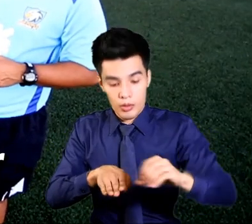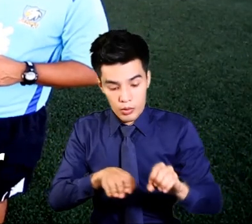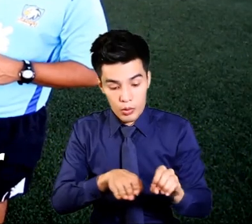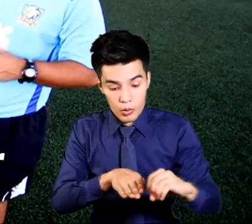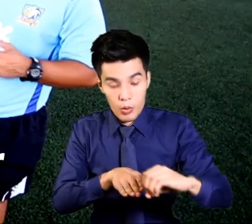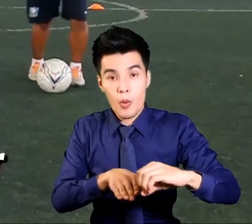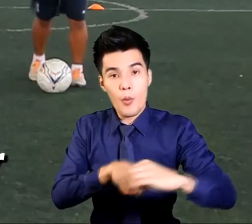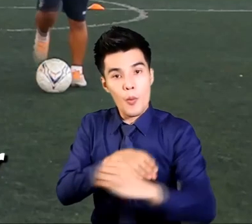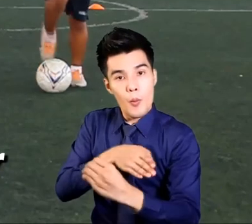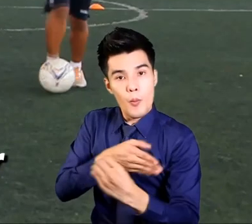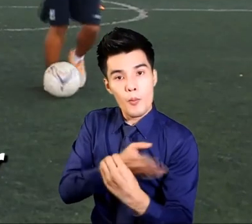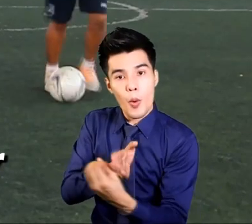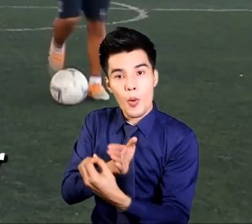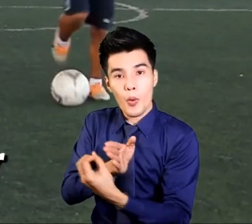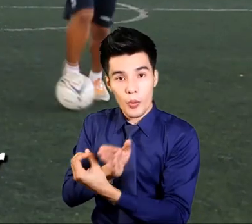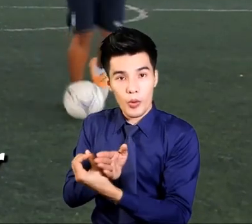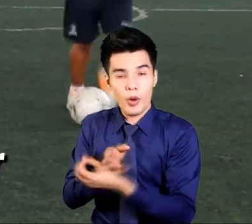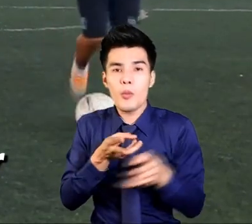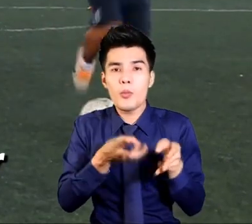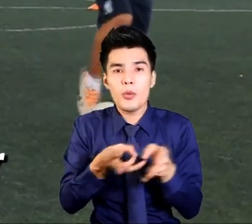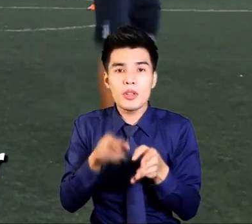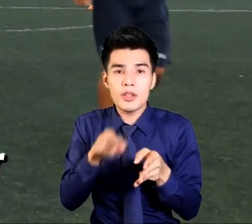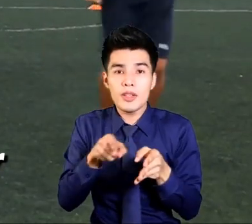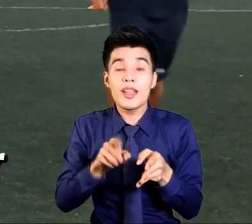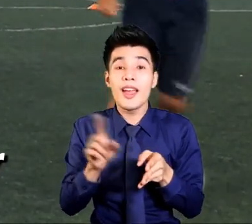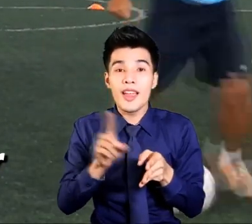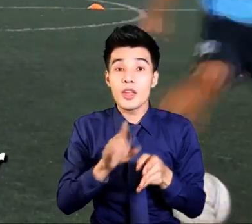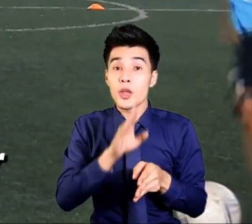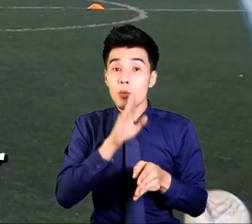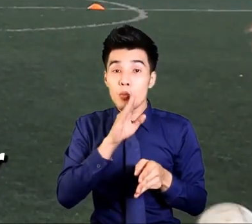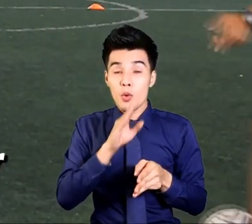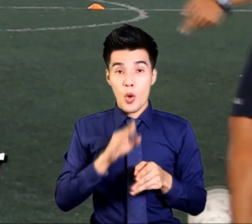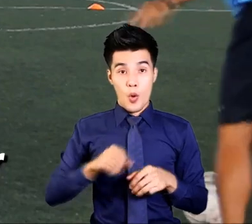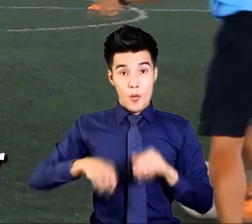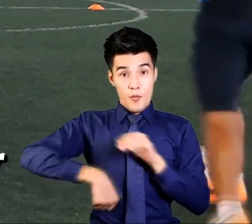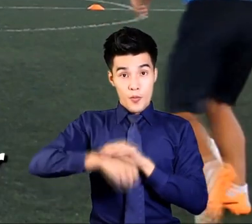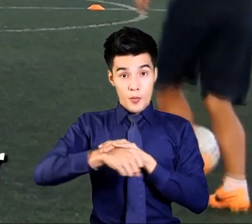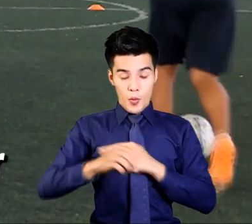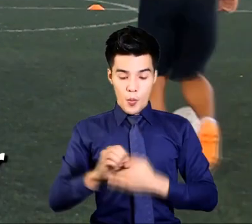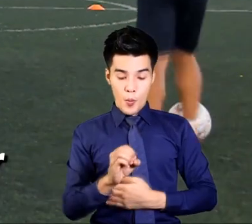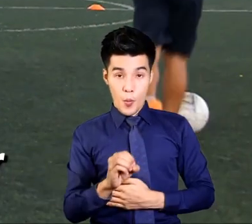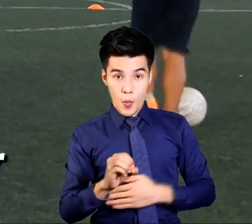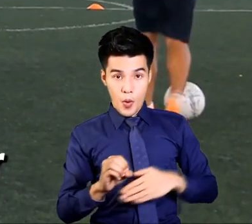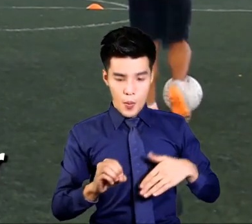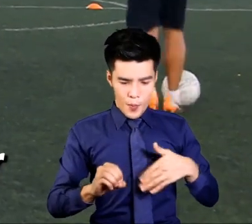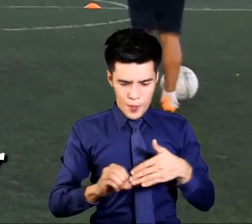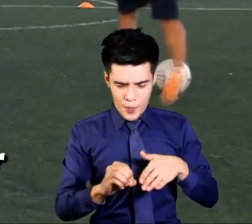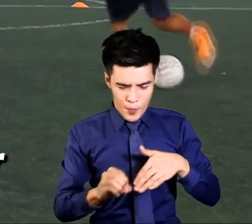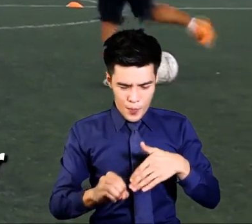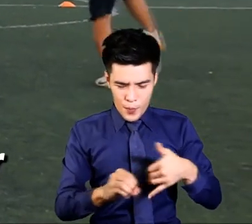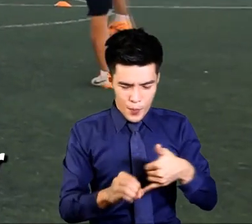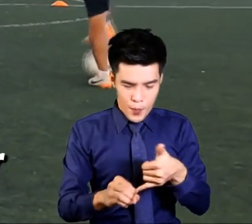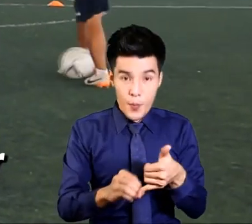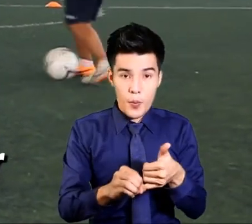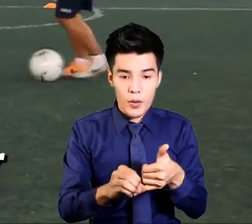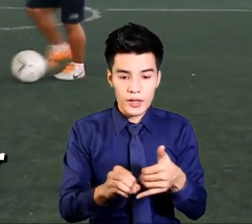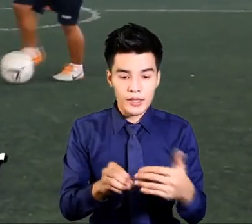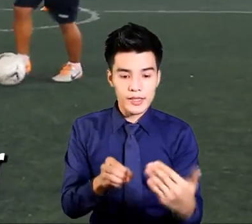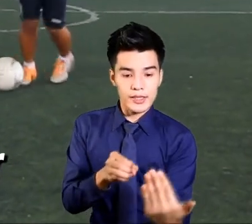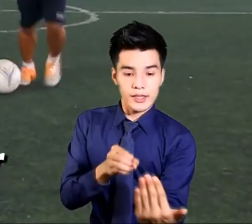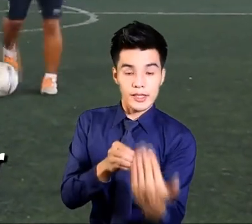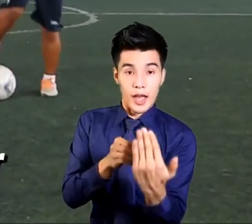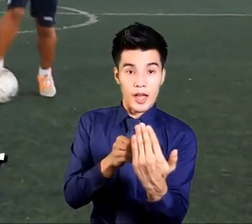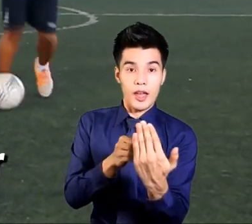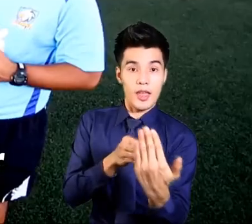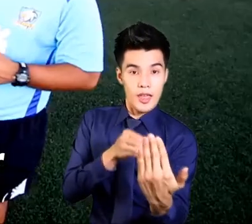นะฮะลักษณะนี้จะใช้ต่อเมื่ออย่างเช่นเราเลี้ยงบอลจะถึงเส้นหลังแล้วไม่มีที่ไปนะครับเราคโวเหมือนจะไปข้างหน้าแต่